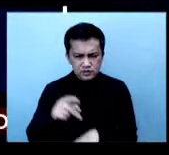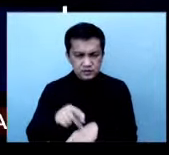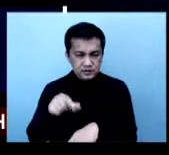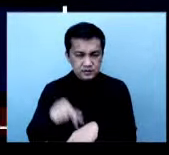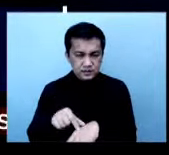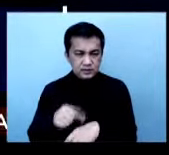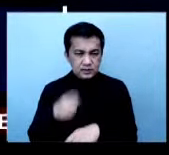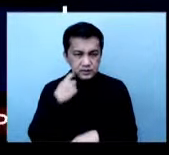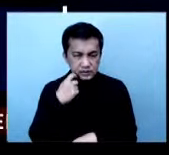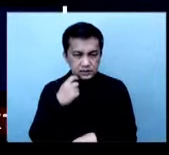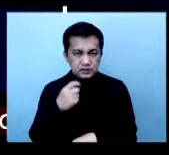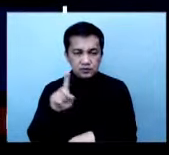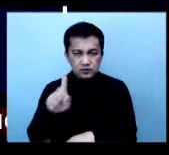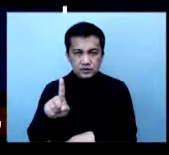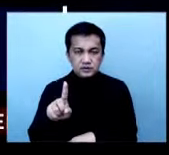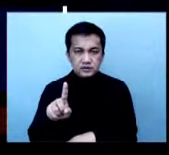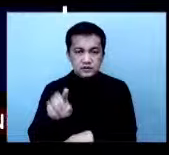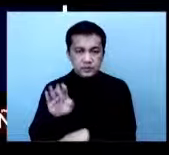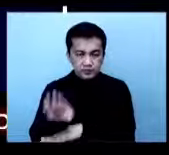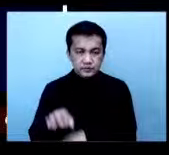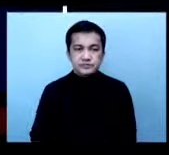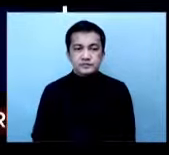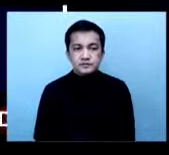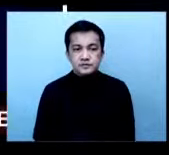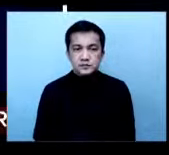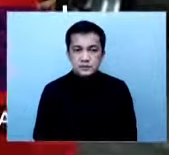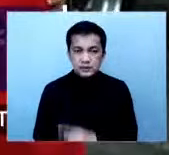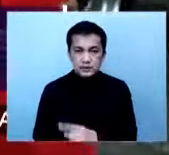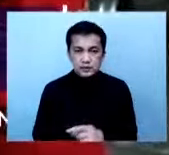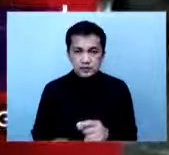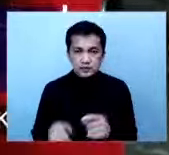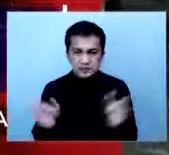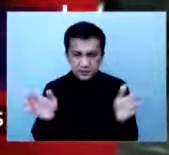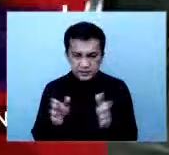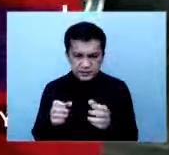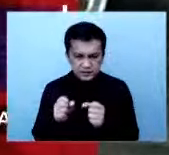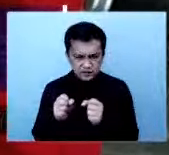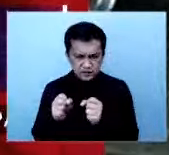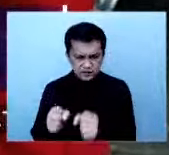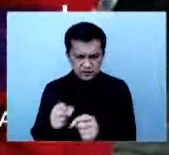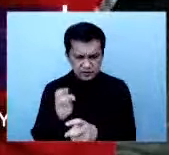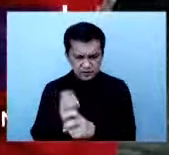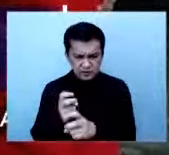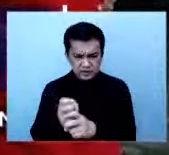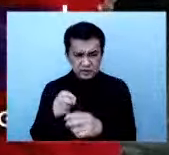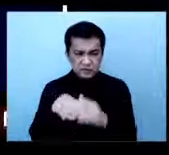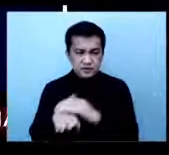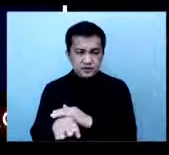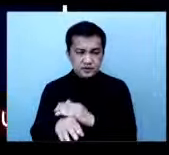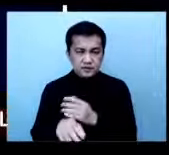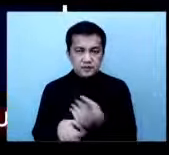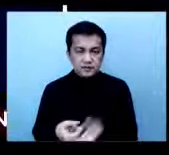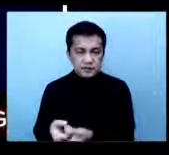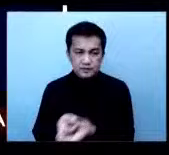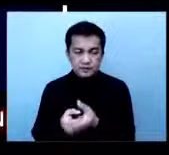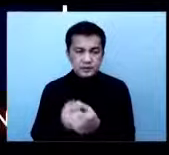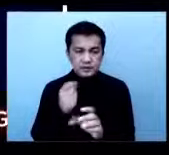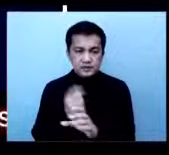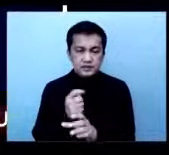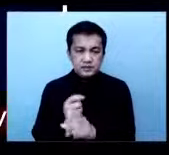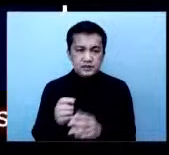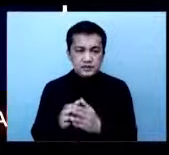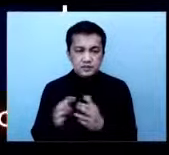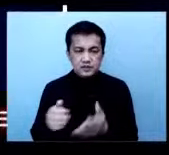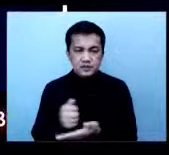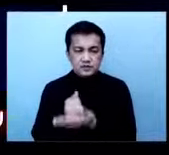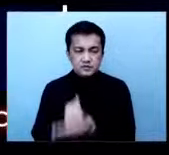bandang 1 kaninang hapon dahil makitid ang daan hirap makapasok ang mga fire truck malaking tulong naman ang